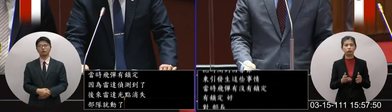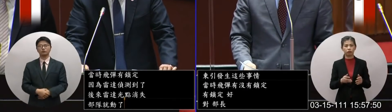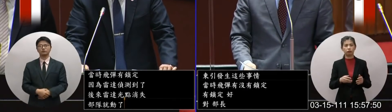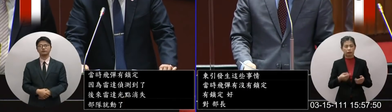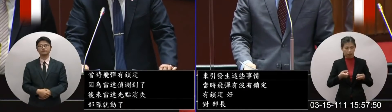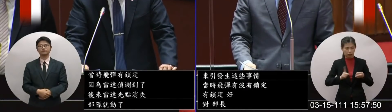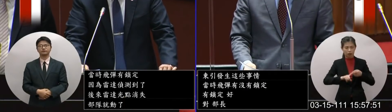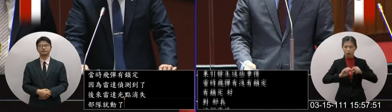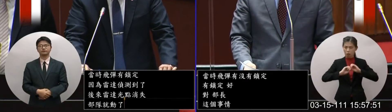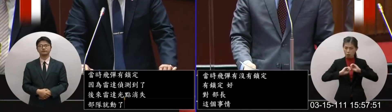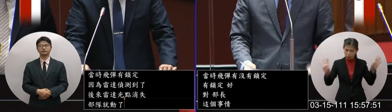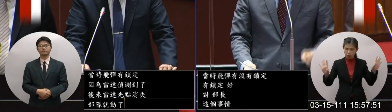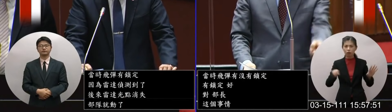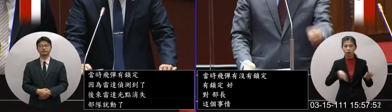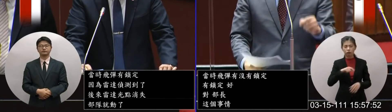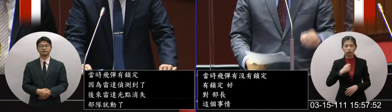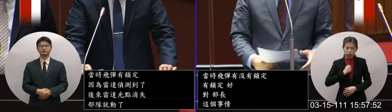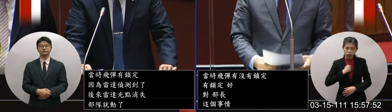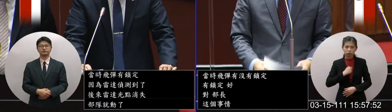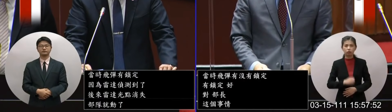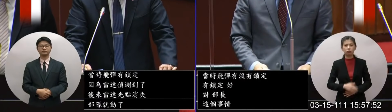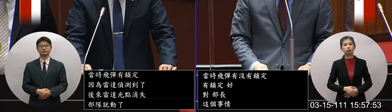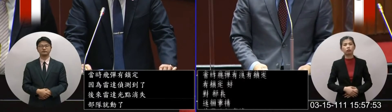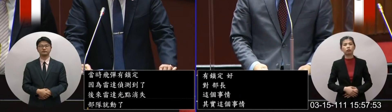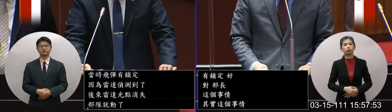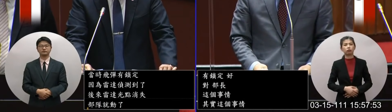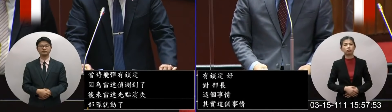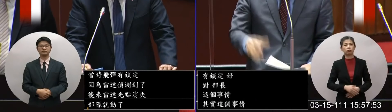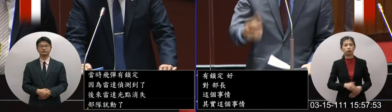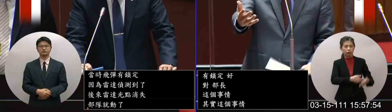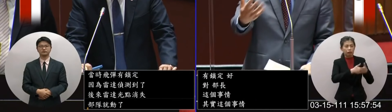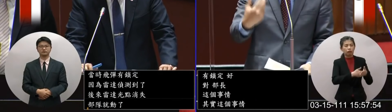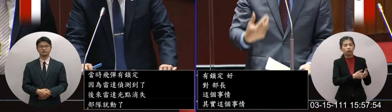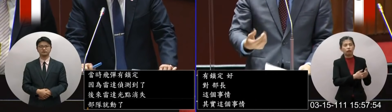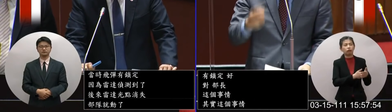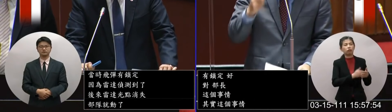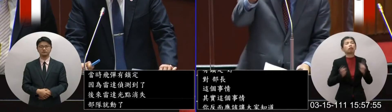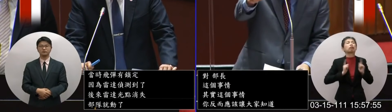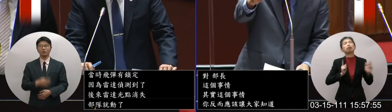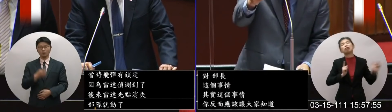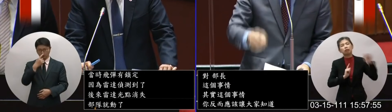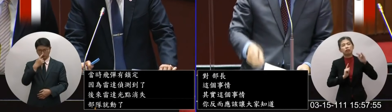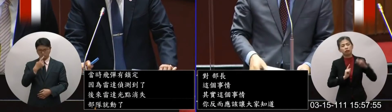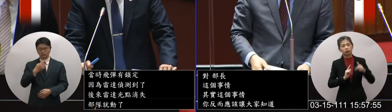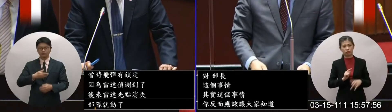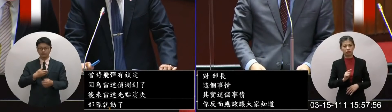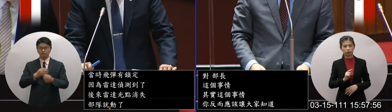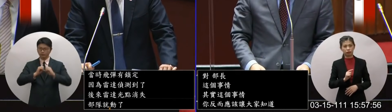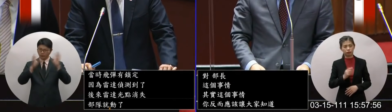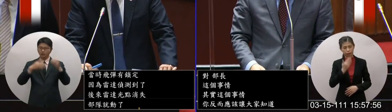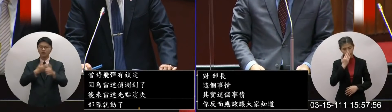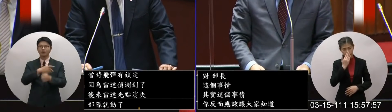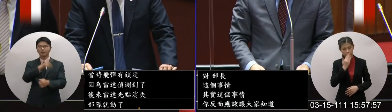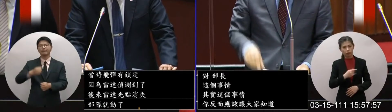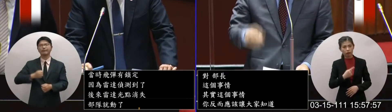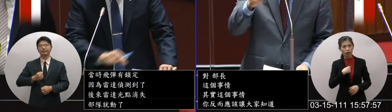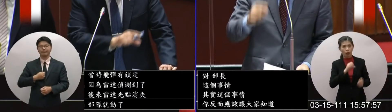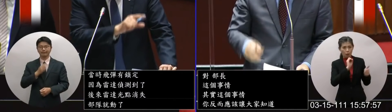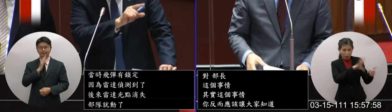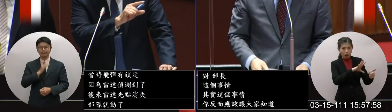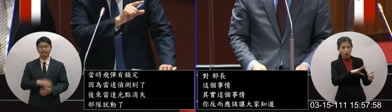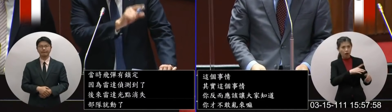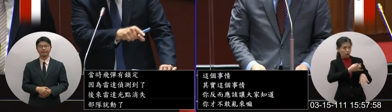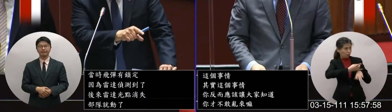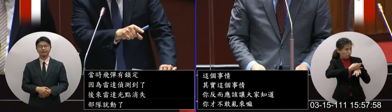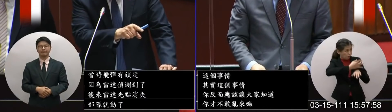让大家知道，你才不敢乱来嘛！你不明白新物进来，我锁定你的、对不对？院长